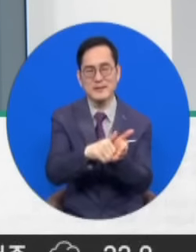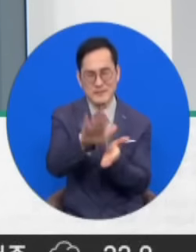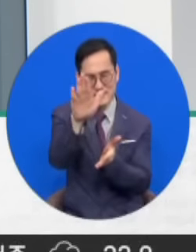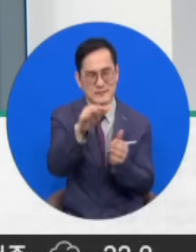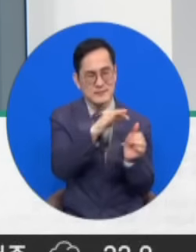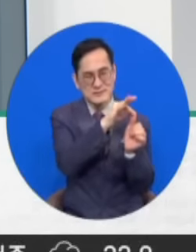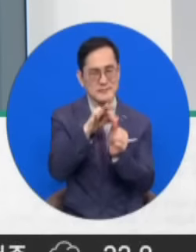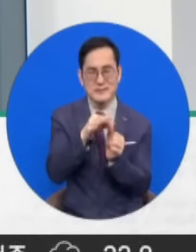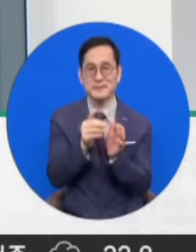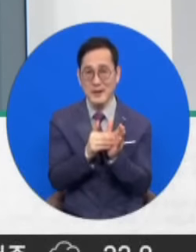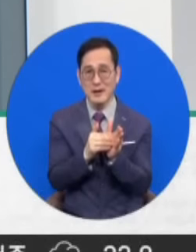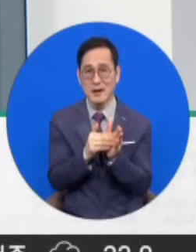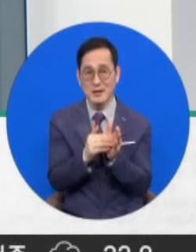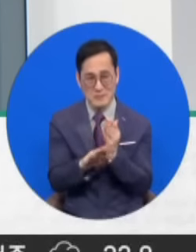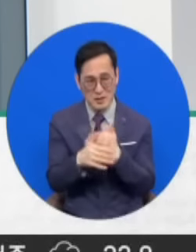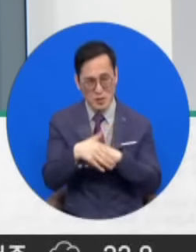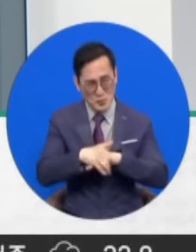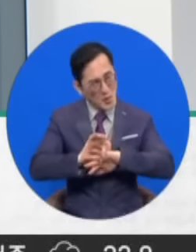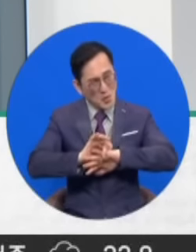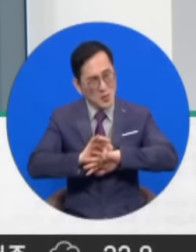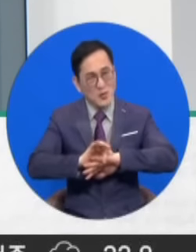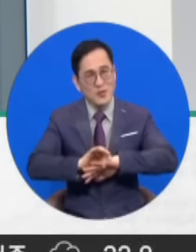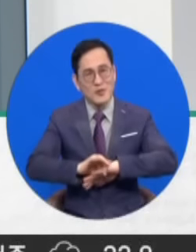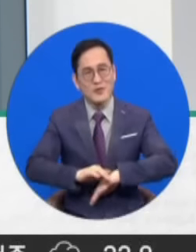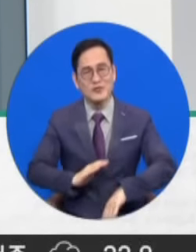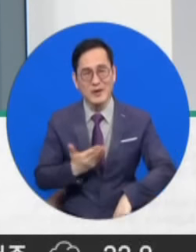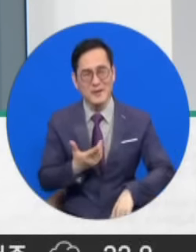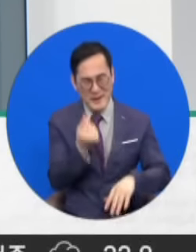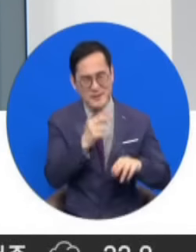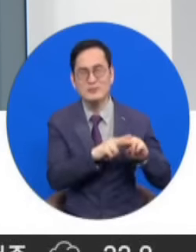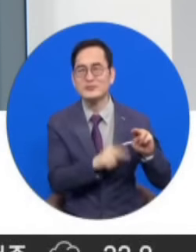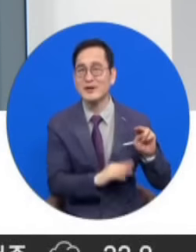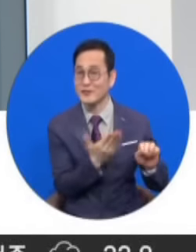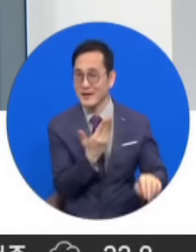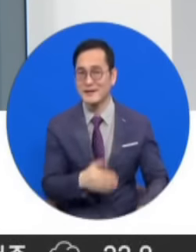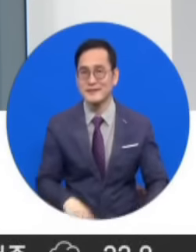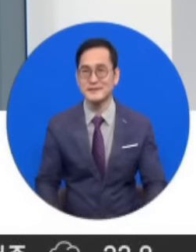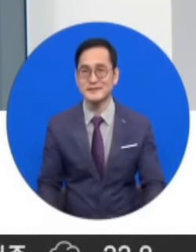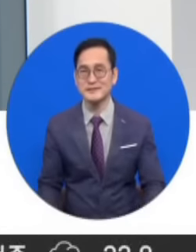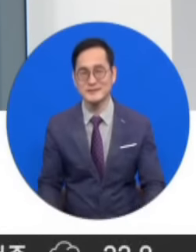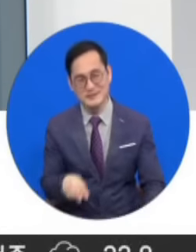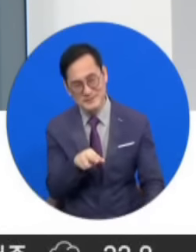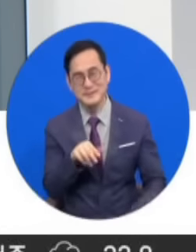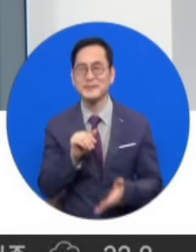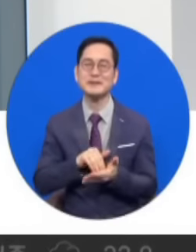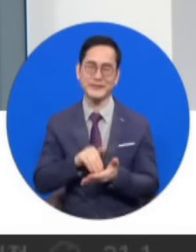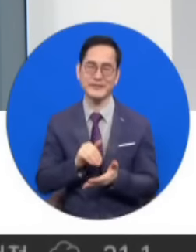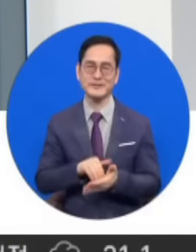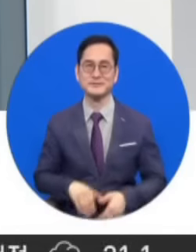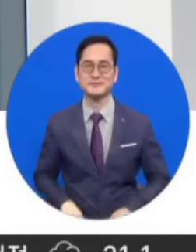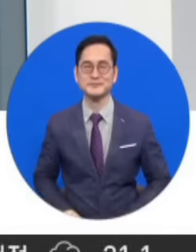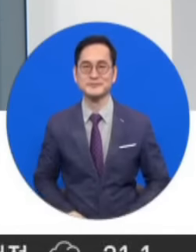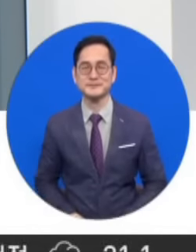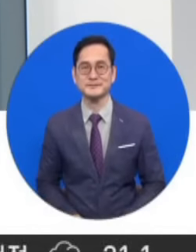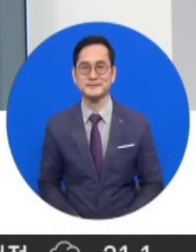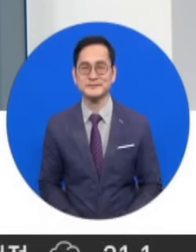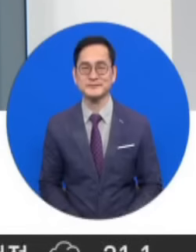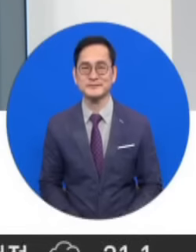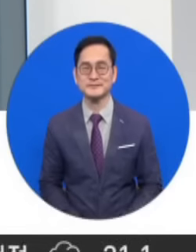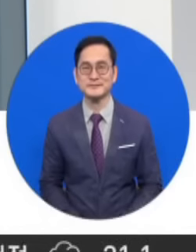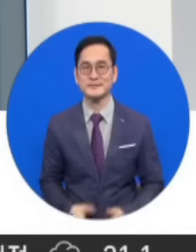사실 과거에 그런 일이 있었기 때문에 이번에 사실 하지 말았어야 되는데 그런 것을 한 것에 대해서는 잘못됐고 이번 전당대회를